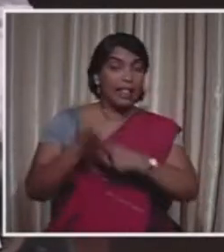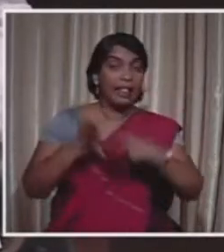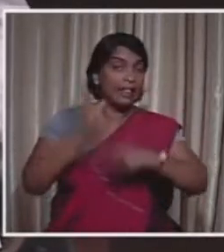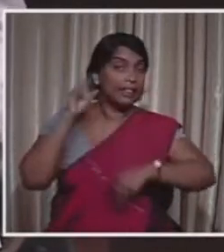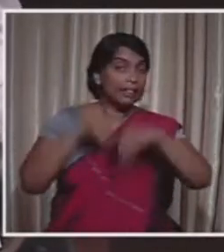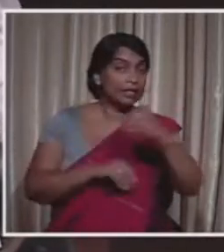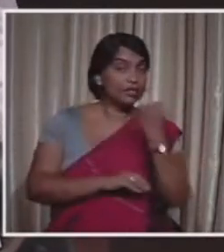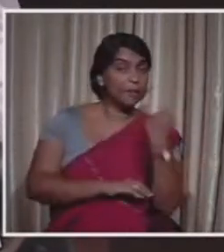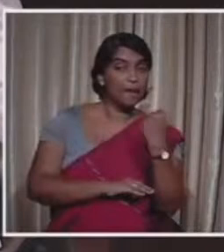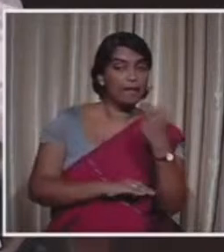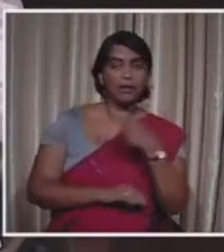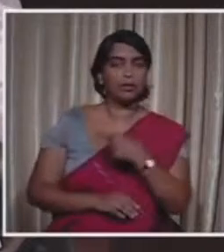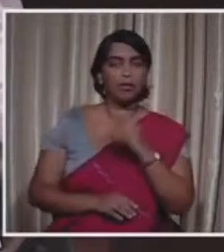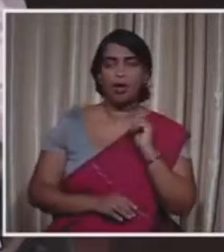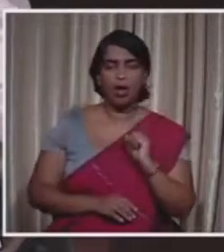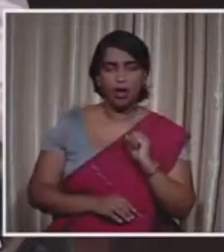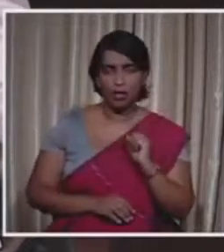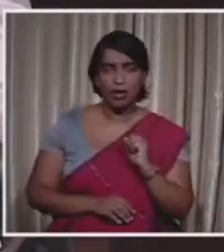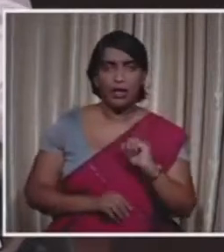දේශපාලන හස්තය?